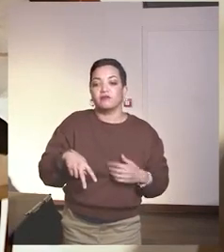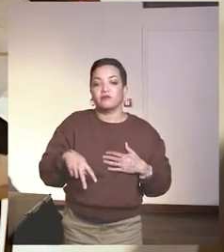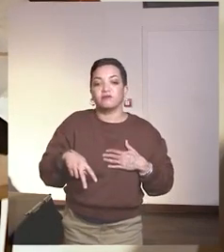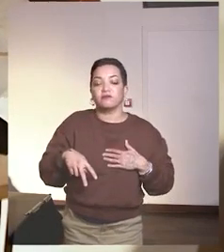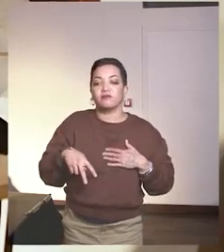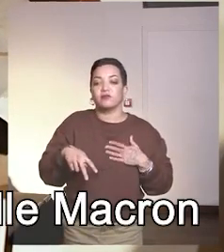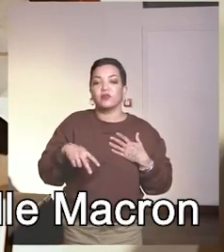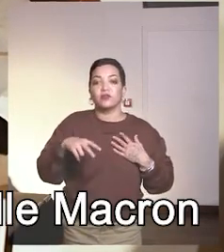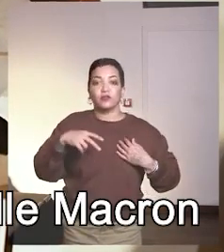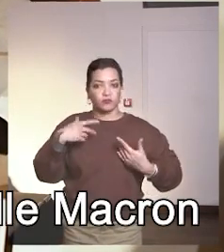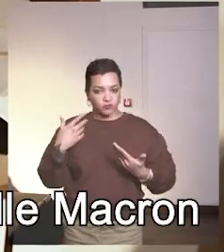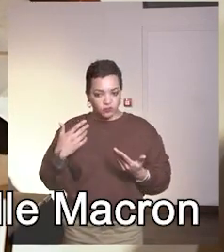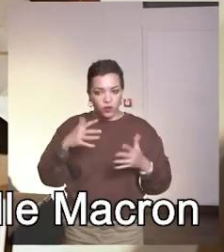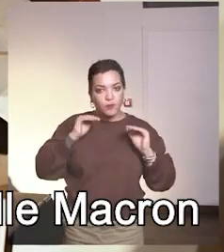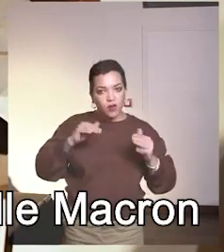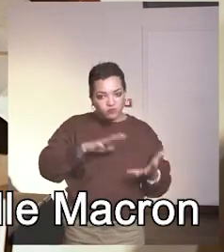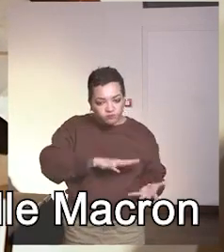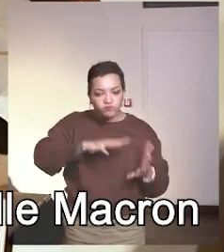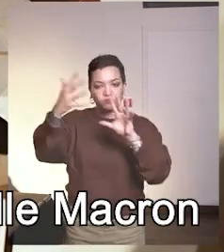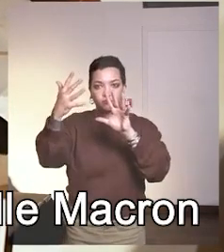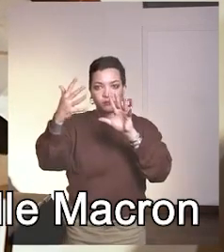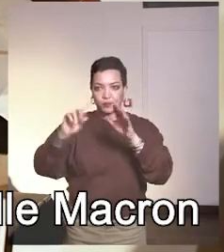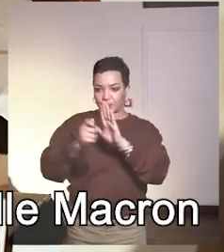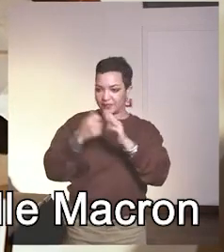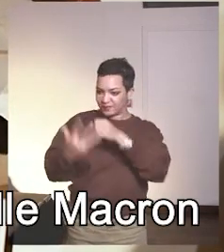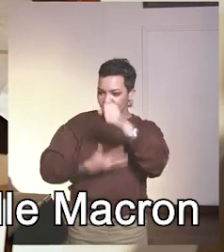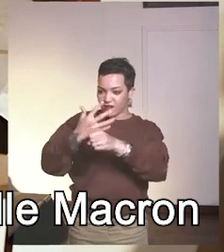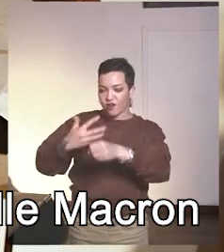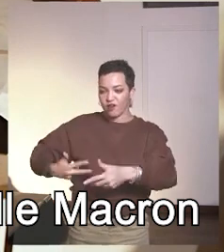Il y a des grands pas qui ont été faits pendant ce mandat. Et donc, c'est aussi...